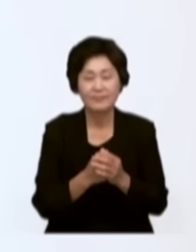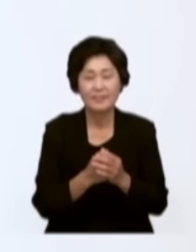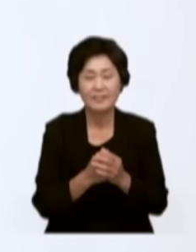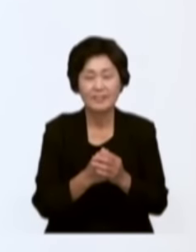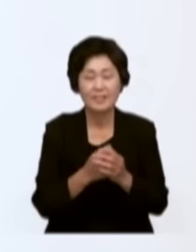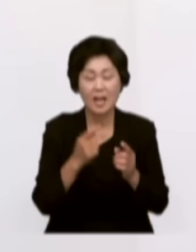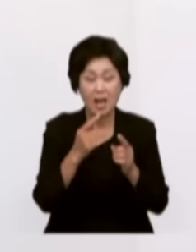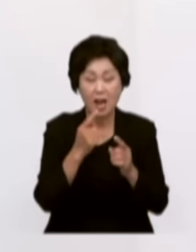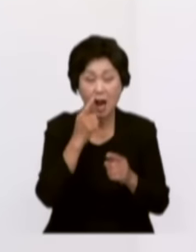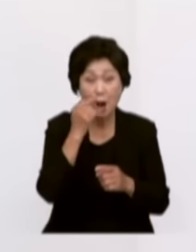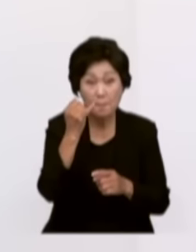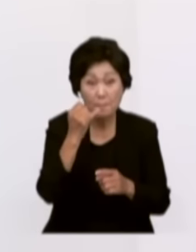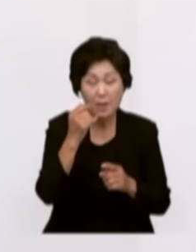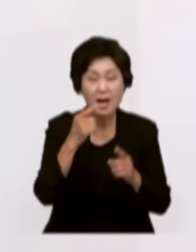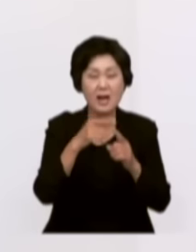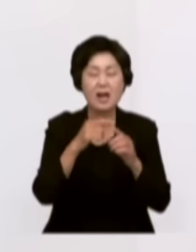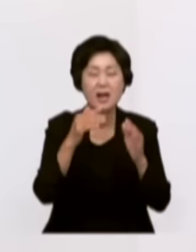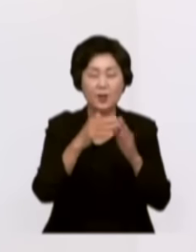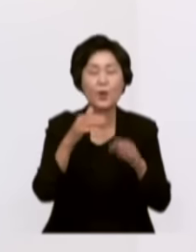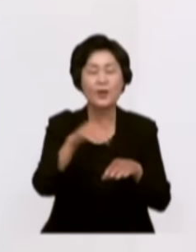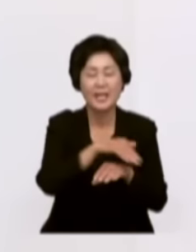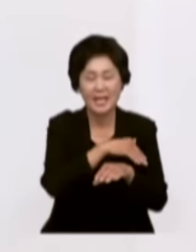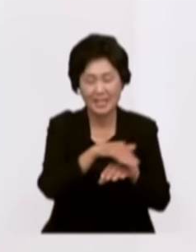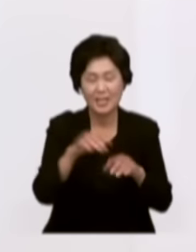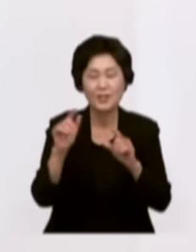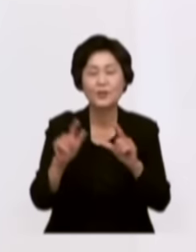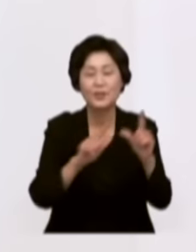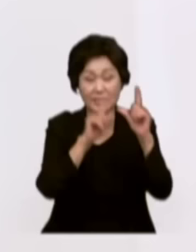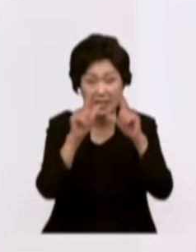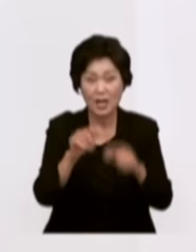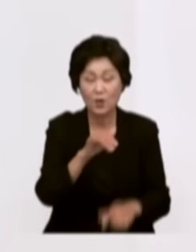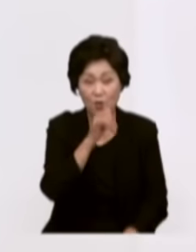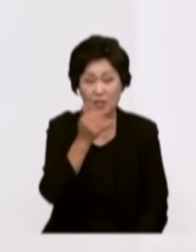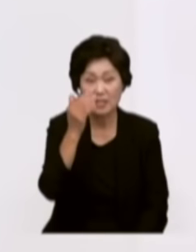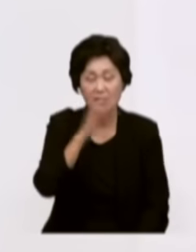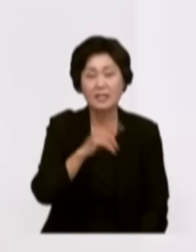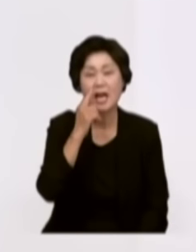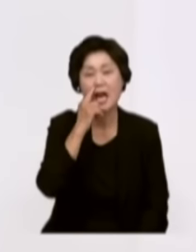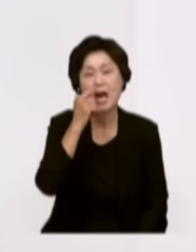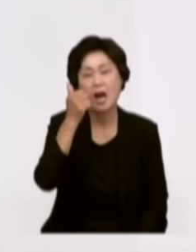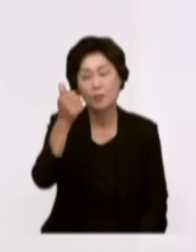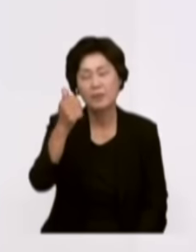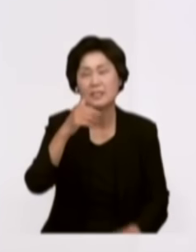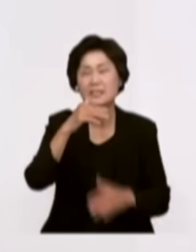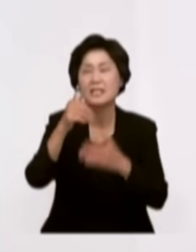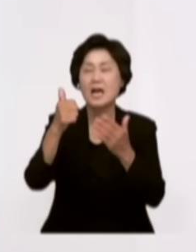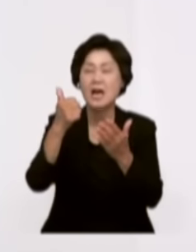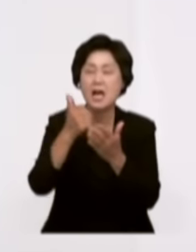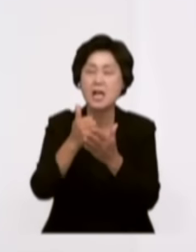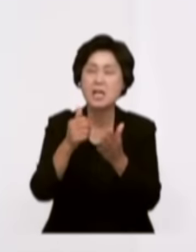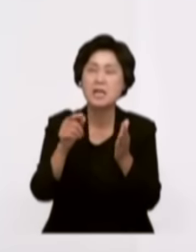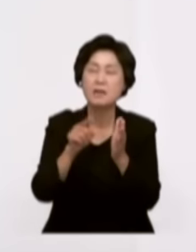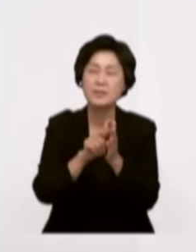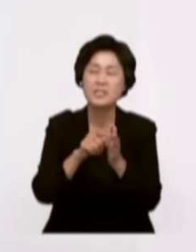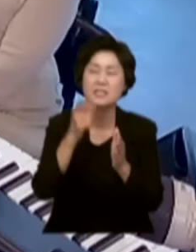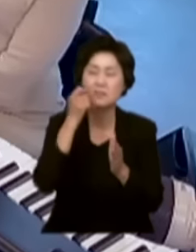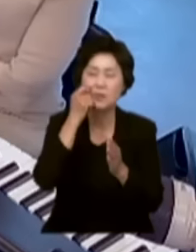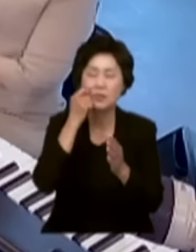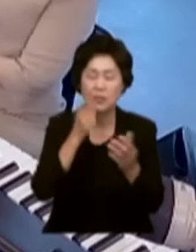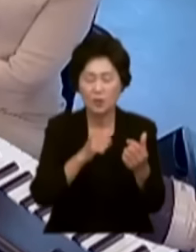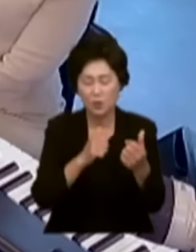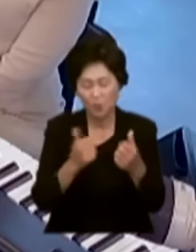다니는 낙으로 사시는데 아버지는 하나님을 못 만나시고 가신 게 제일 제가 속상하고 마음이 아프죠. 네.